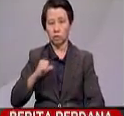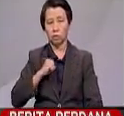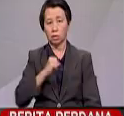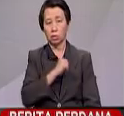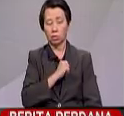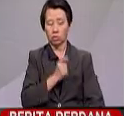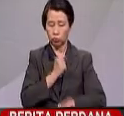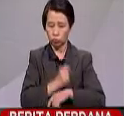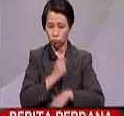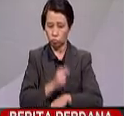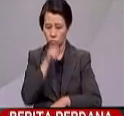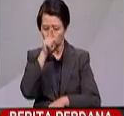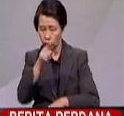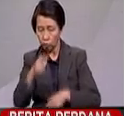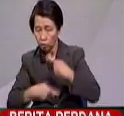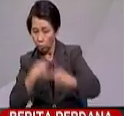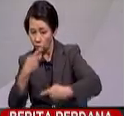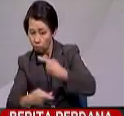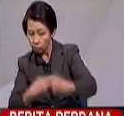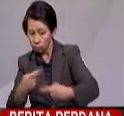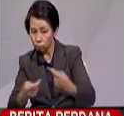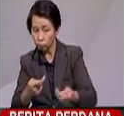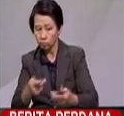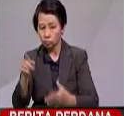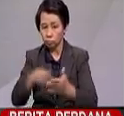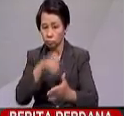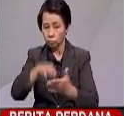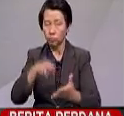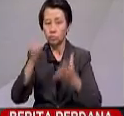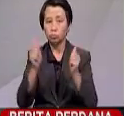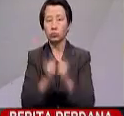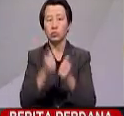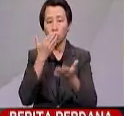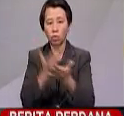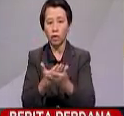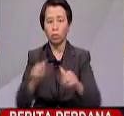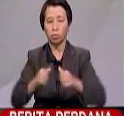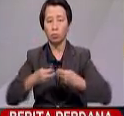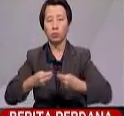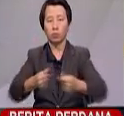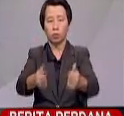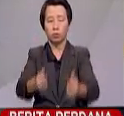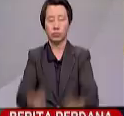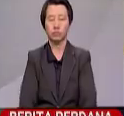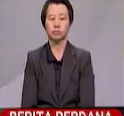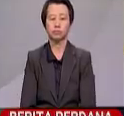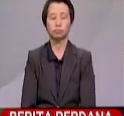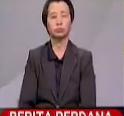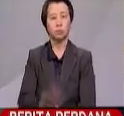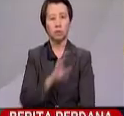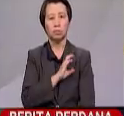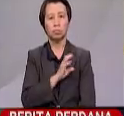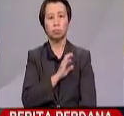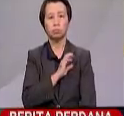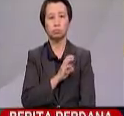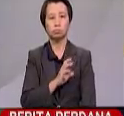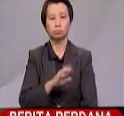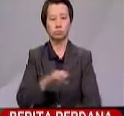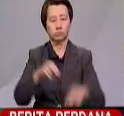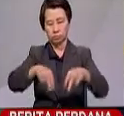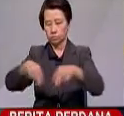ditugaskan untuk memastikan proses hari penamaan calon berjalan lancar. Kekuatan anggota untuk penugasan persidangan esok